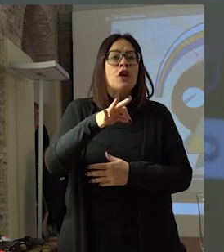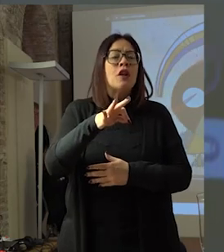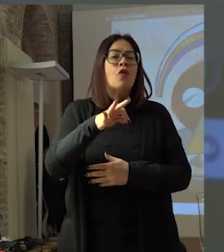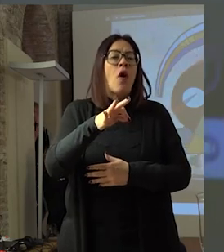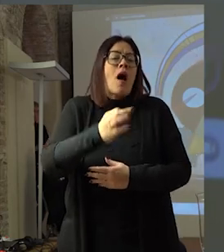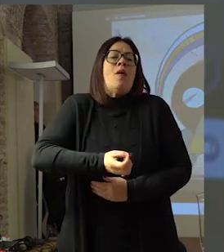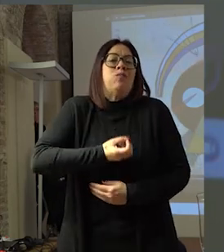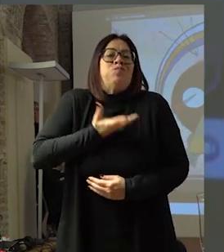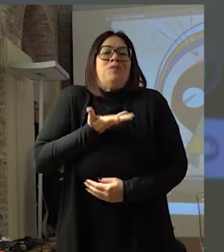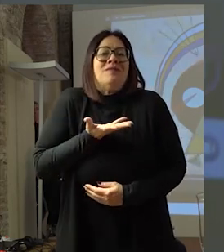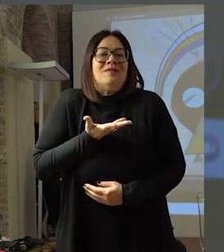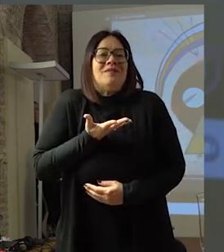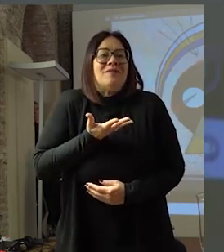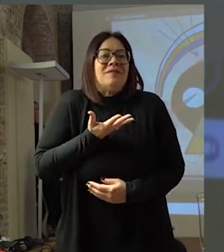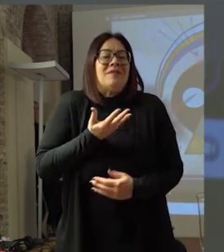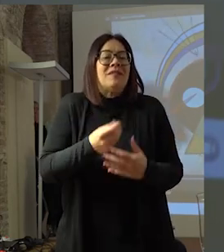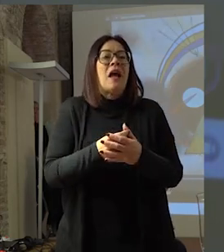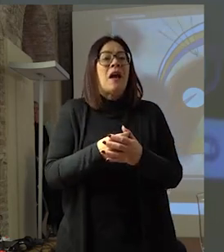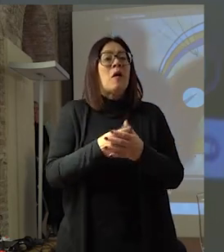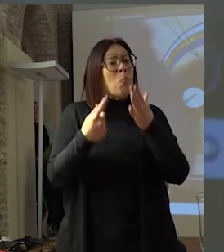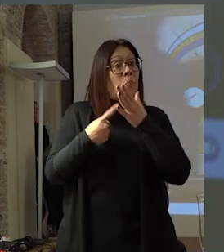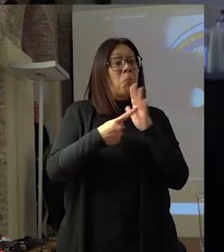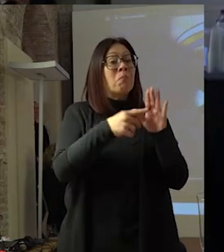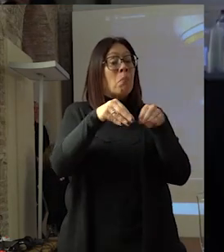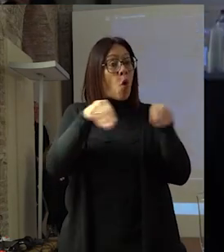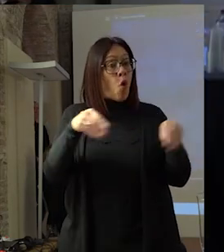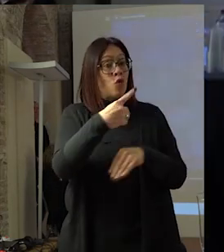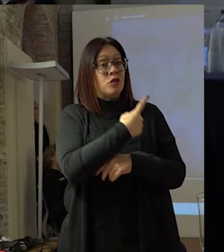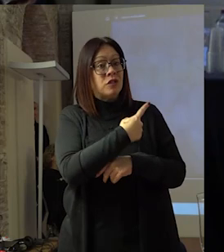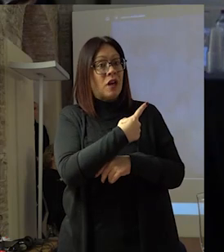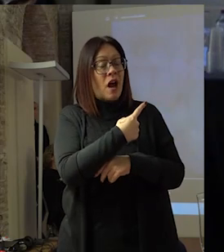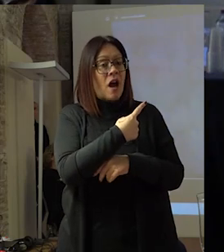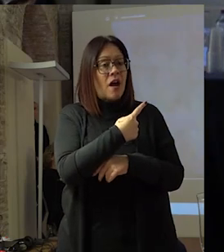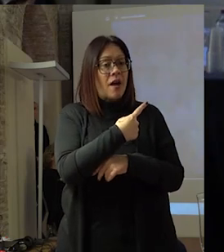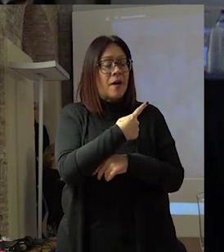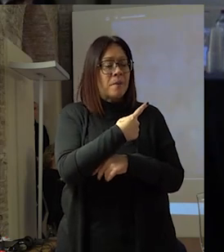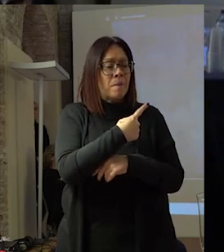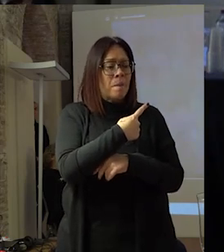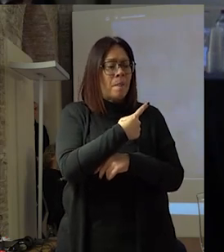Questa mostra ha passato via le tre